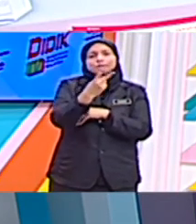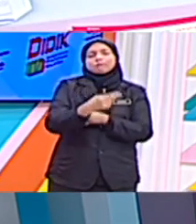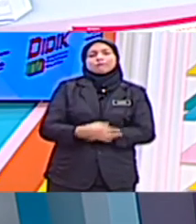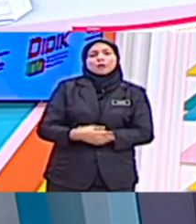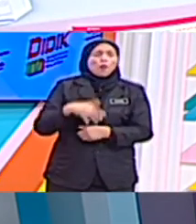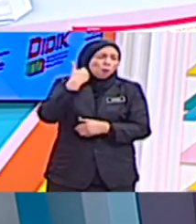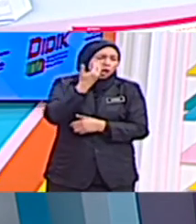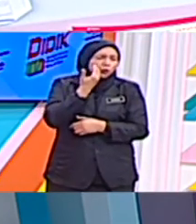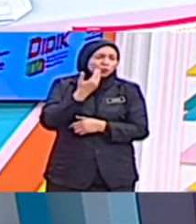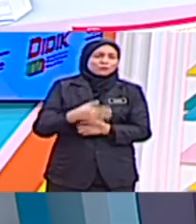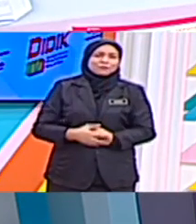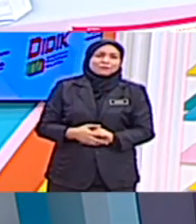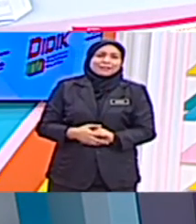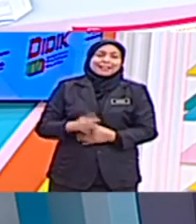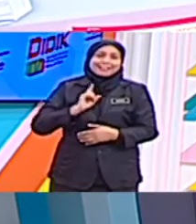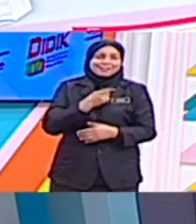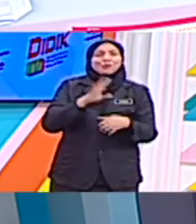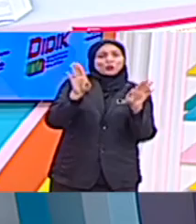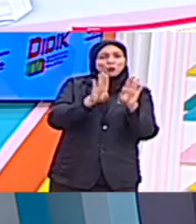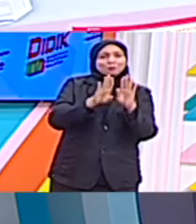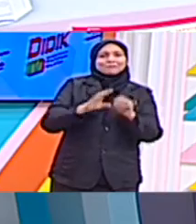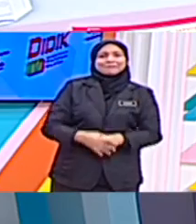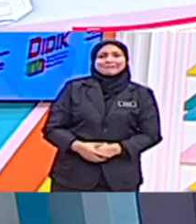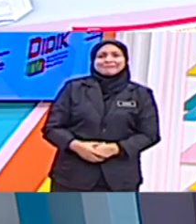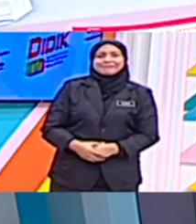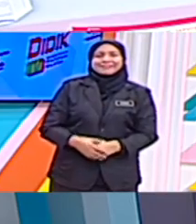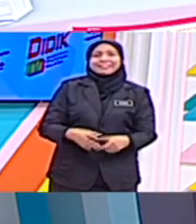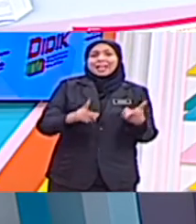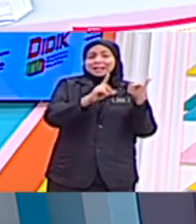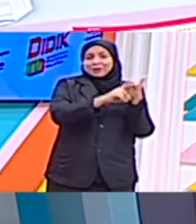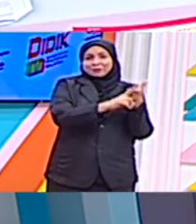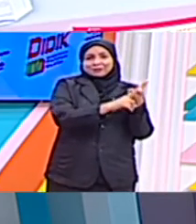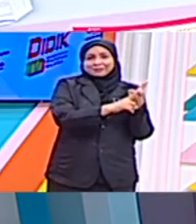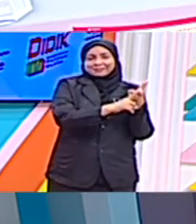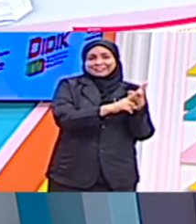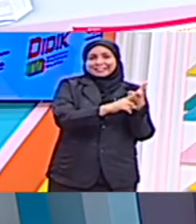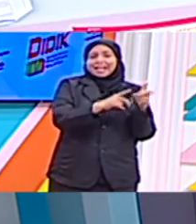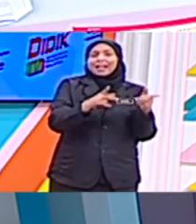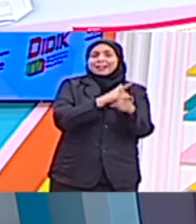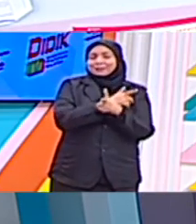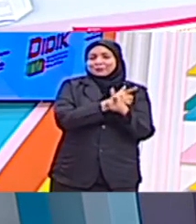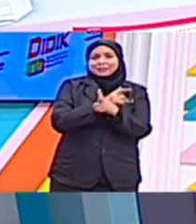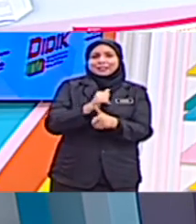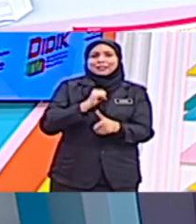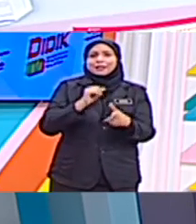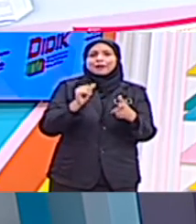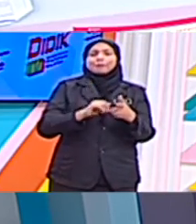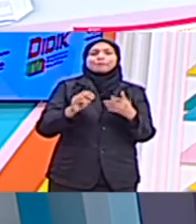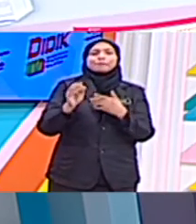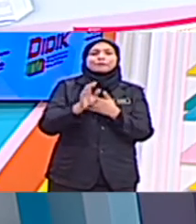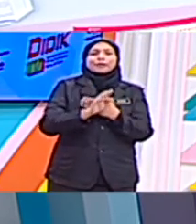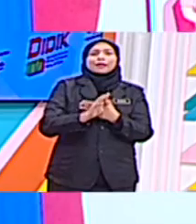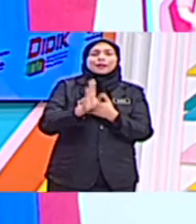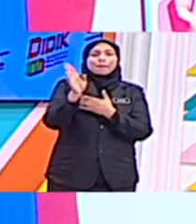kan. Ha, lebih baik kita tu tutup. Okey, okay. Yang kedua, lindungi diri dari bahaya.